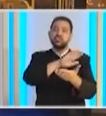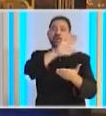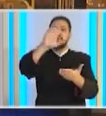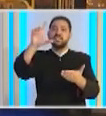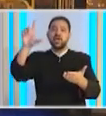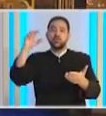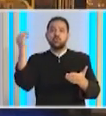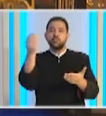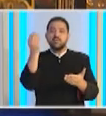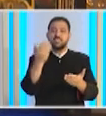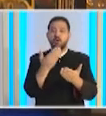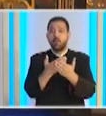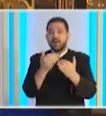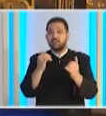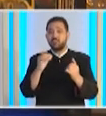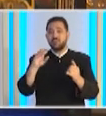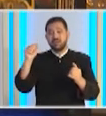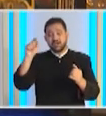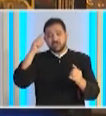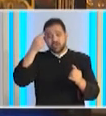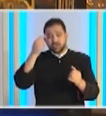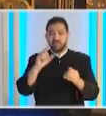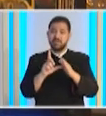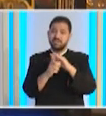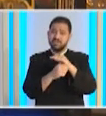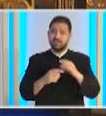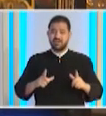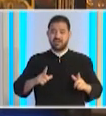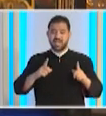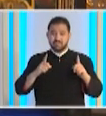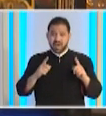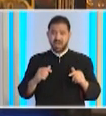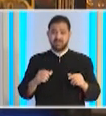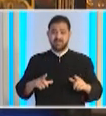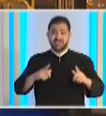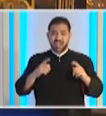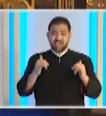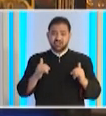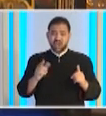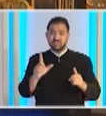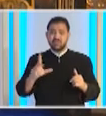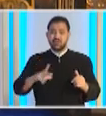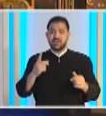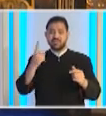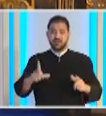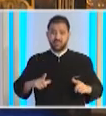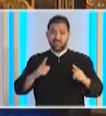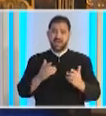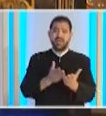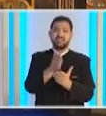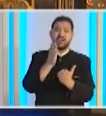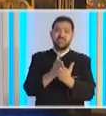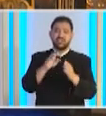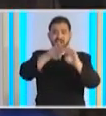împărăția lui Dumnezeu, întrucât cunoaștem din experiență că viața aceasta nu este o viață